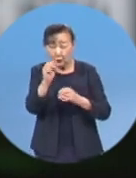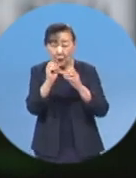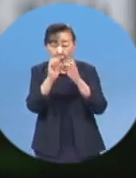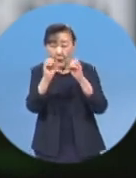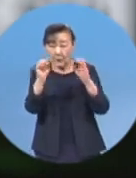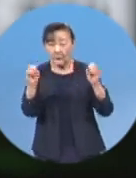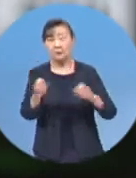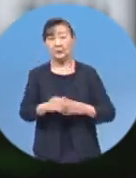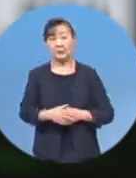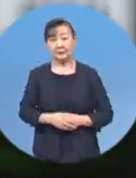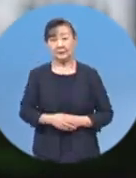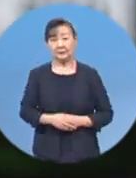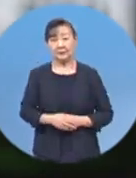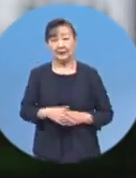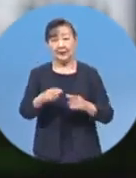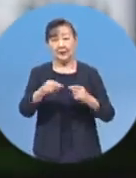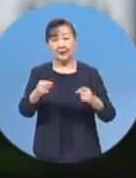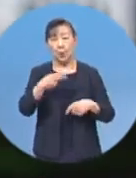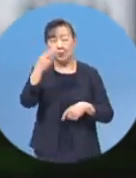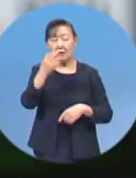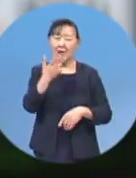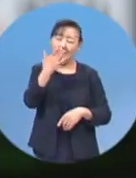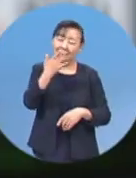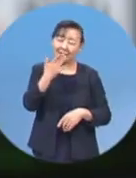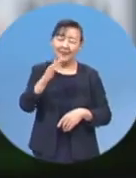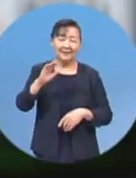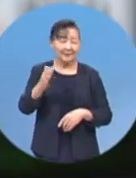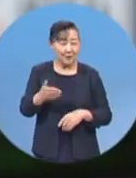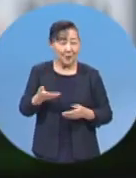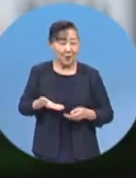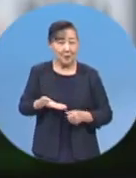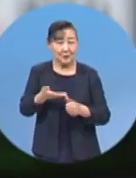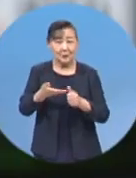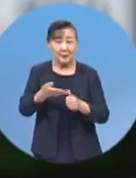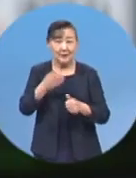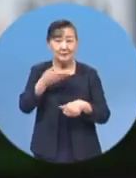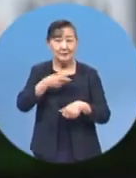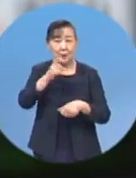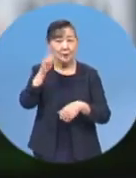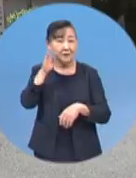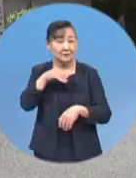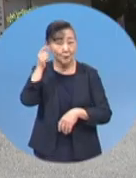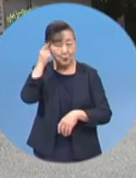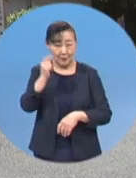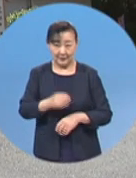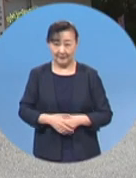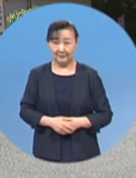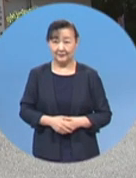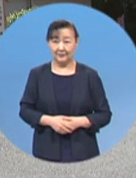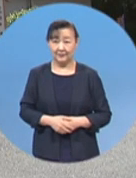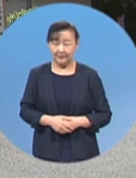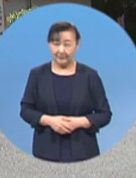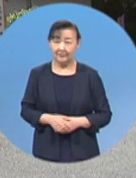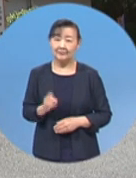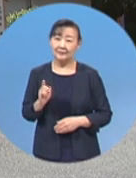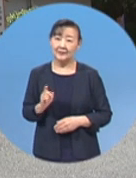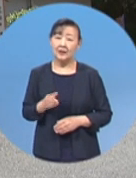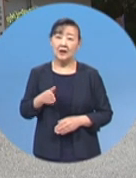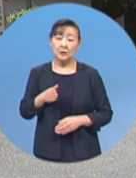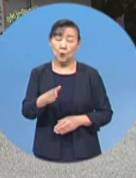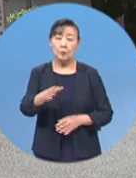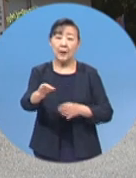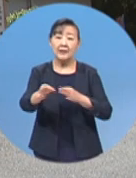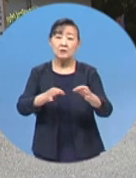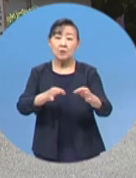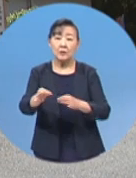ります。日本酒が苦手な方にもおすすめの飲みやすい一品となっております。こちらの吟醸酒は弊社の直